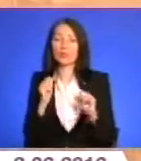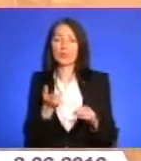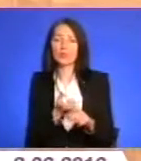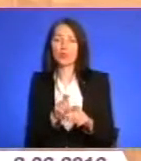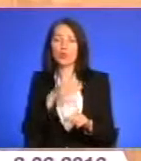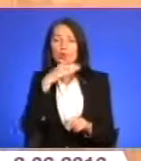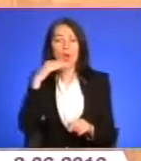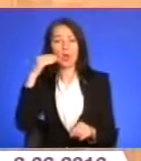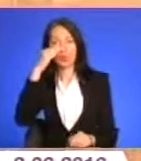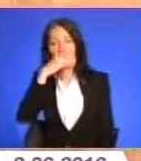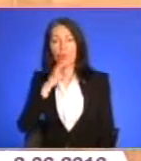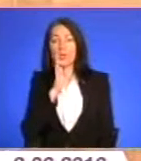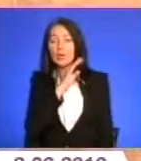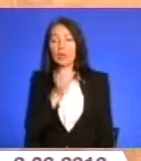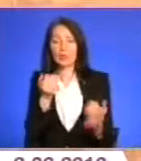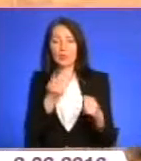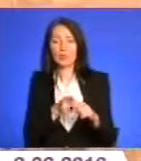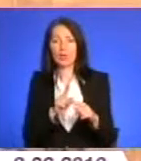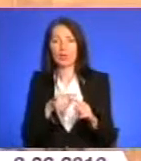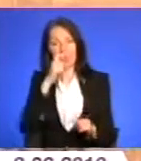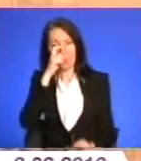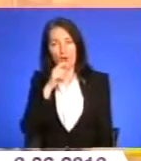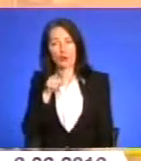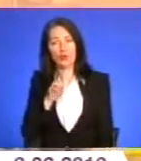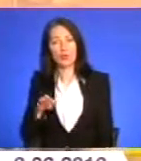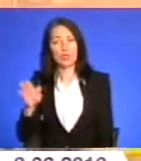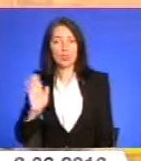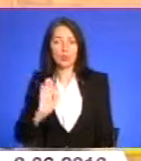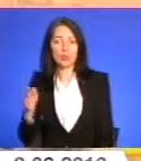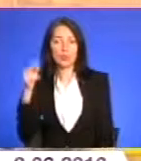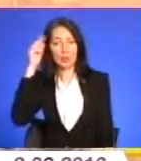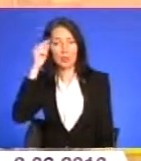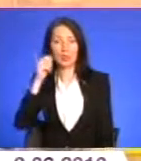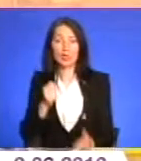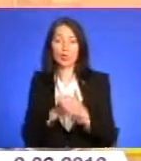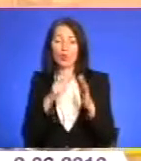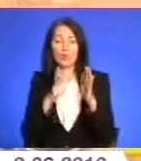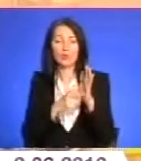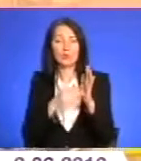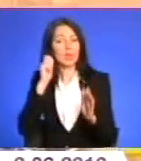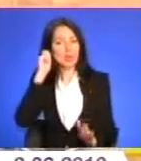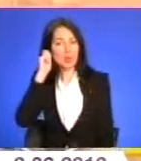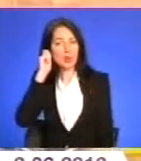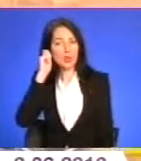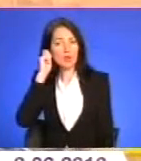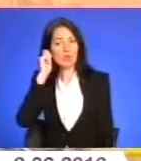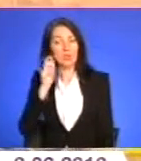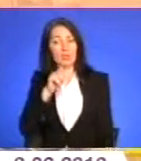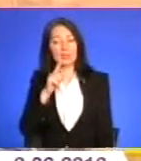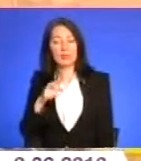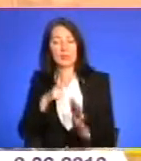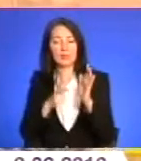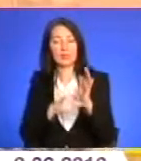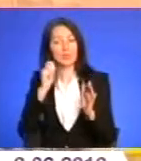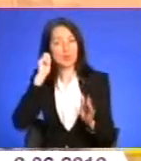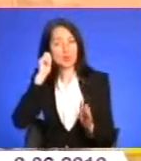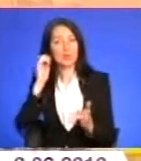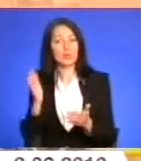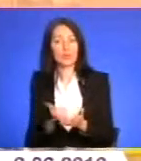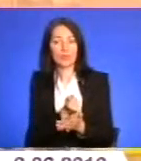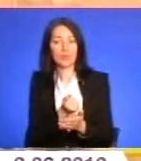батьків сприймає це з негативом, тому що діти будуть навчатися, власне, до 18 років і з 18 років